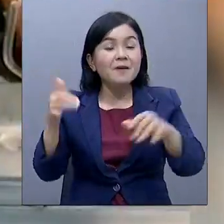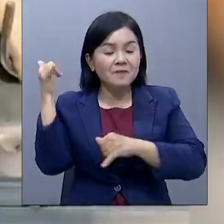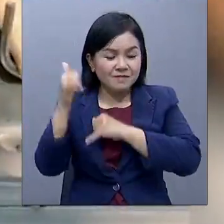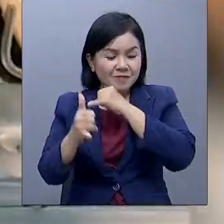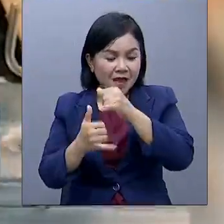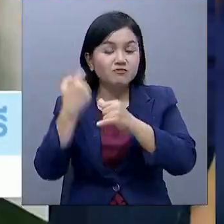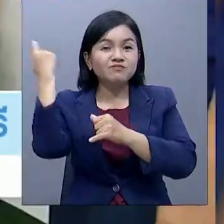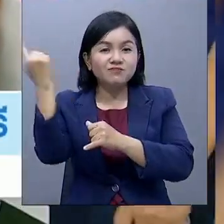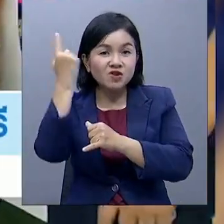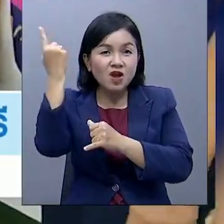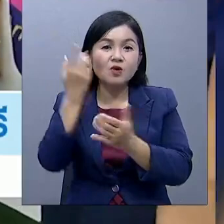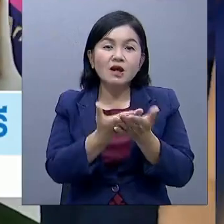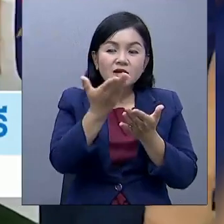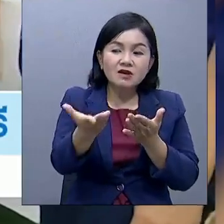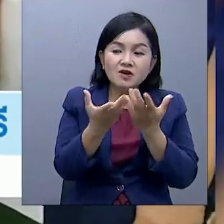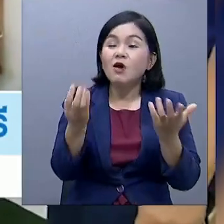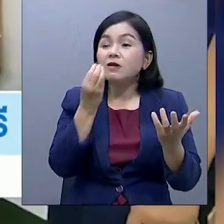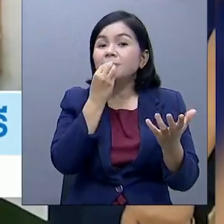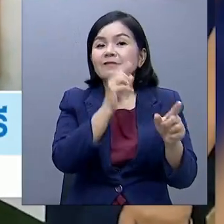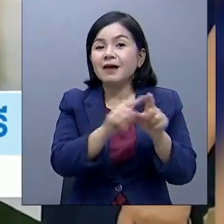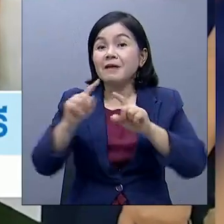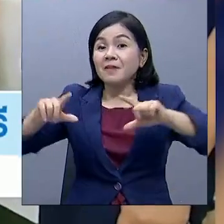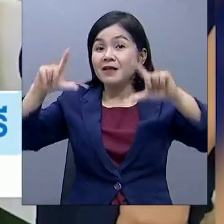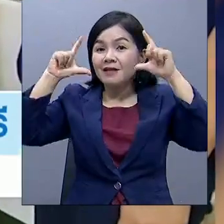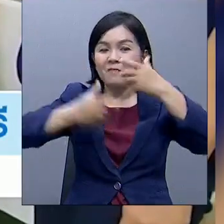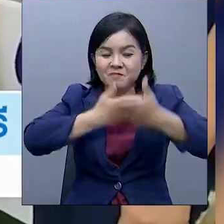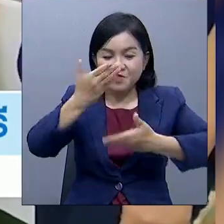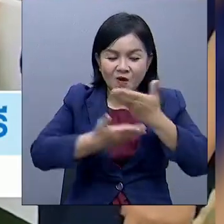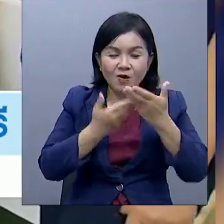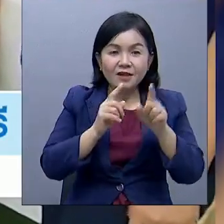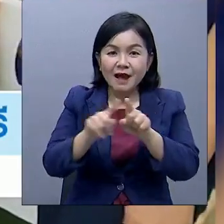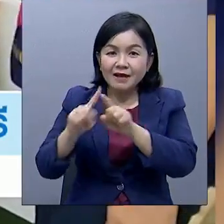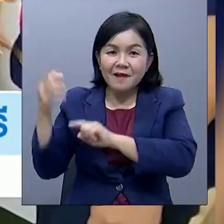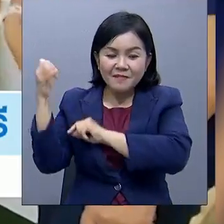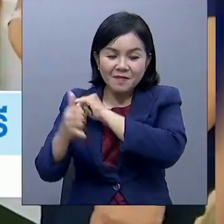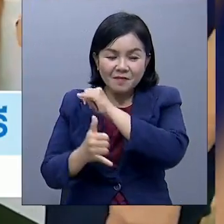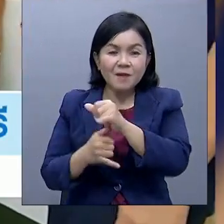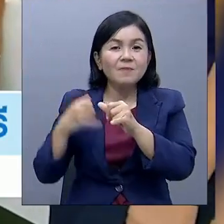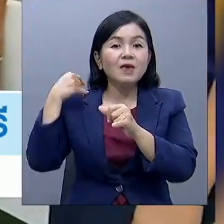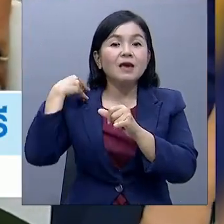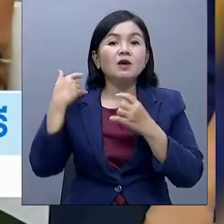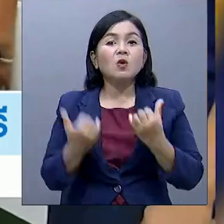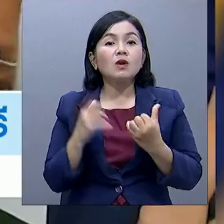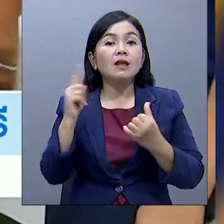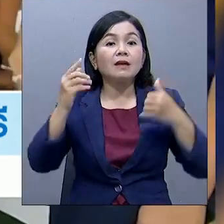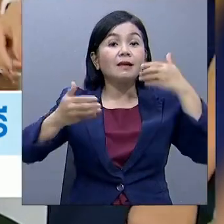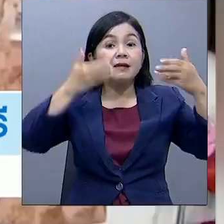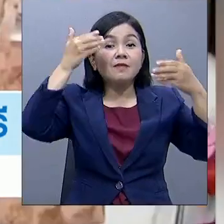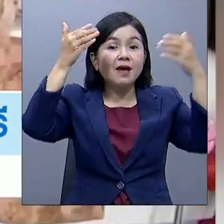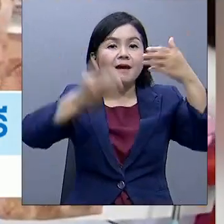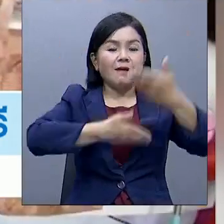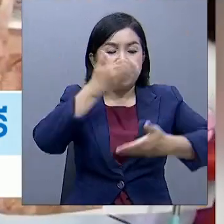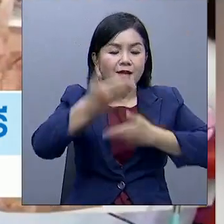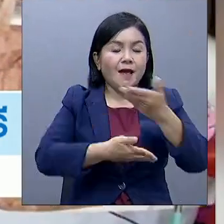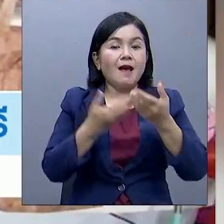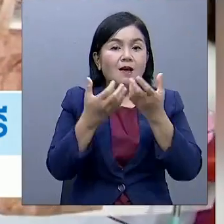มชิมช็อปสินค้าดีสินค้าเด่นเพลิดเพลินกับกิจกรรมต่างๆตลอดงานนะคะย้ำกันอีกครั้งนึงกับงานมหกรรมเจ้าพญาป่าสัก